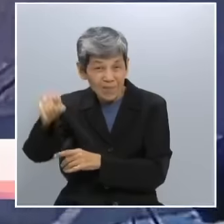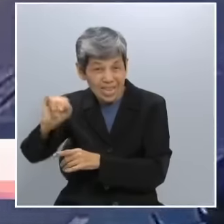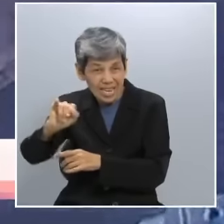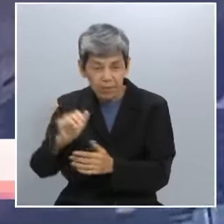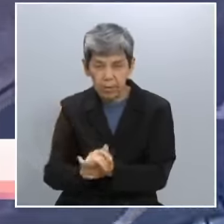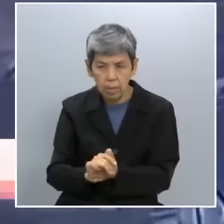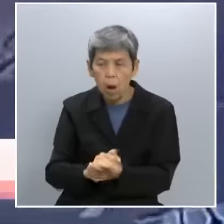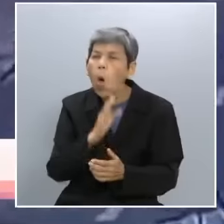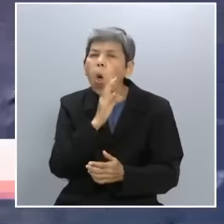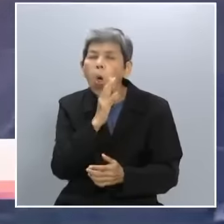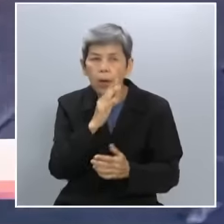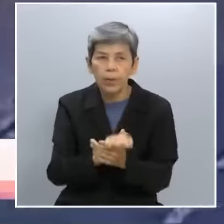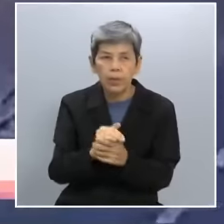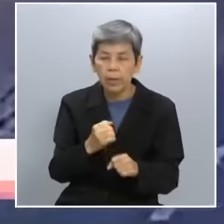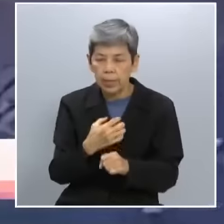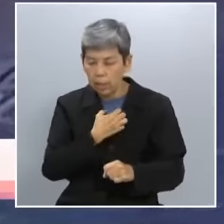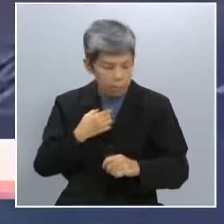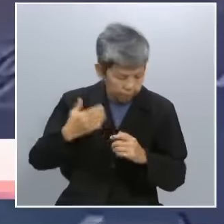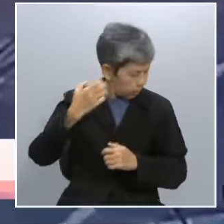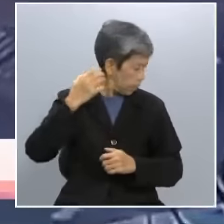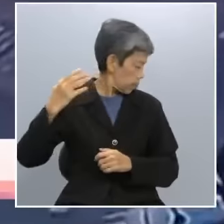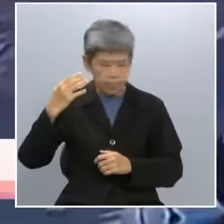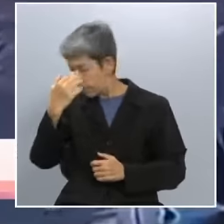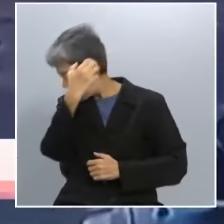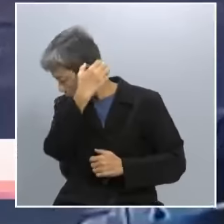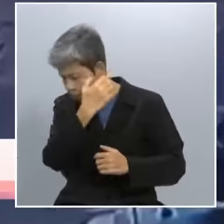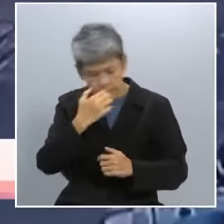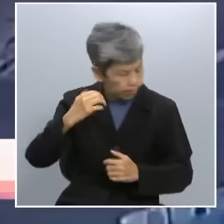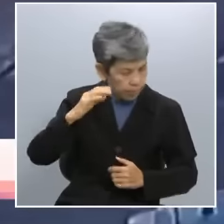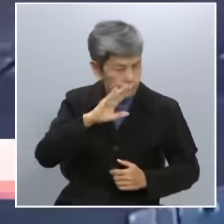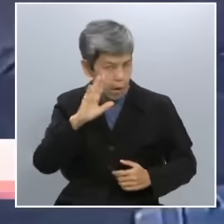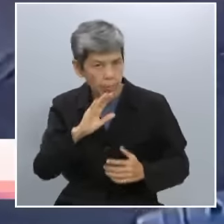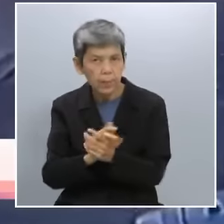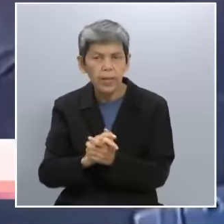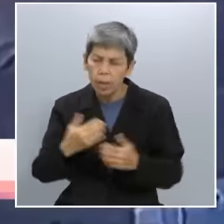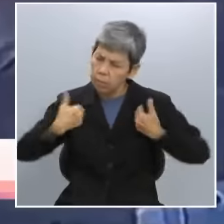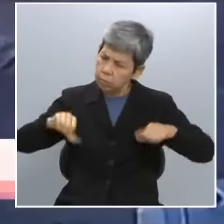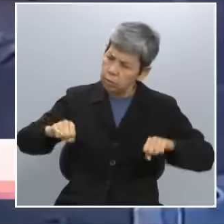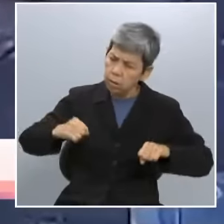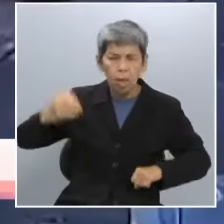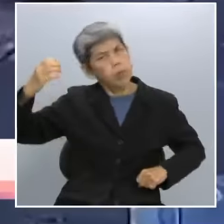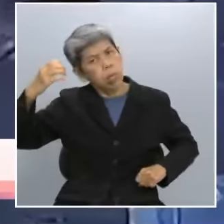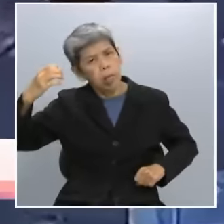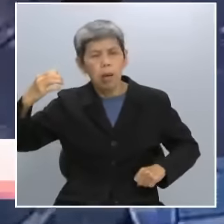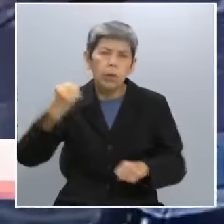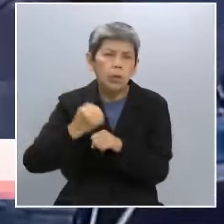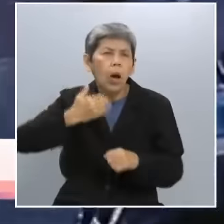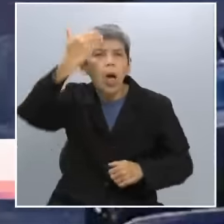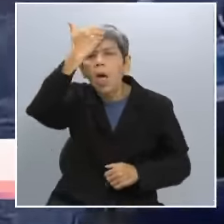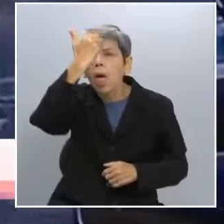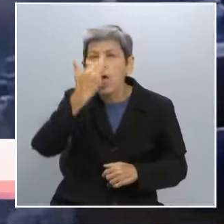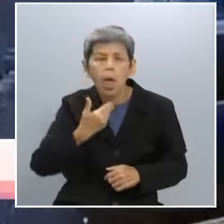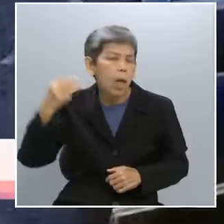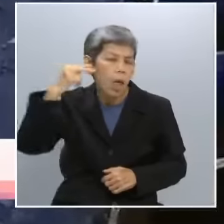ฮะมันสวมรอยไงมันก็พยายามหลบพยายามหลบไปหลบมาอะไรอย่างเงี้ยทางฝั่งไรเดอร์ก็เลยถ่ายได้แต่เพียงด้านข้าง